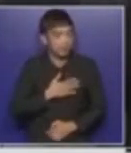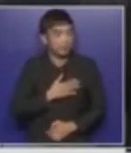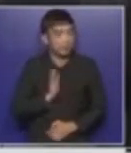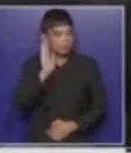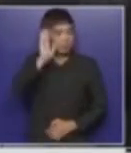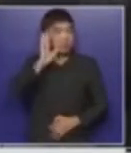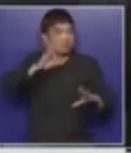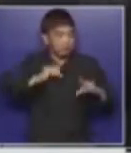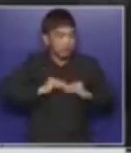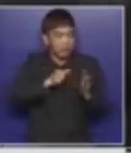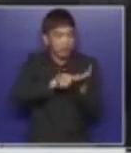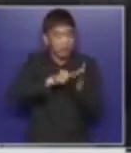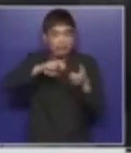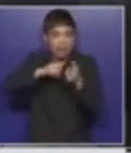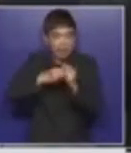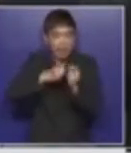เต็มที่ท่านแก้ปัญหาเศรษฐกิจเนี่ยมีคน